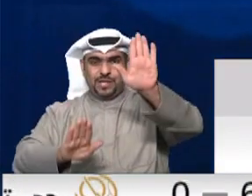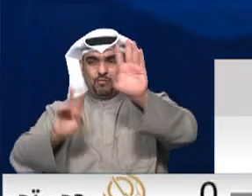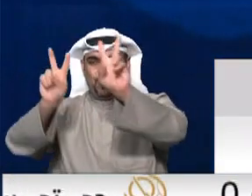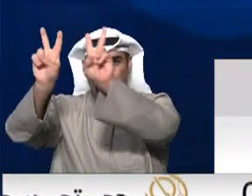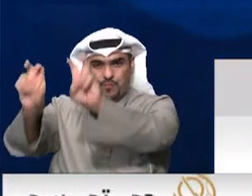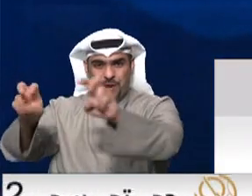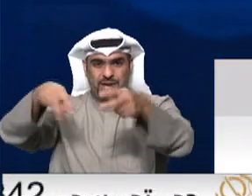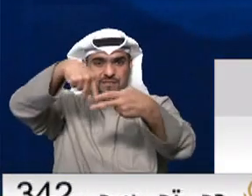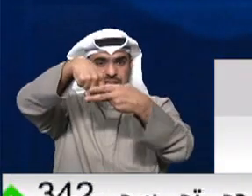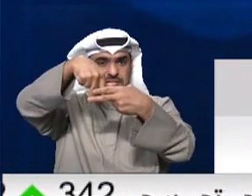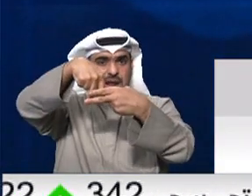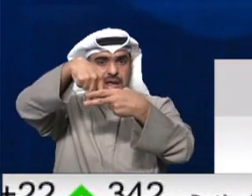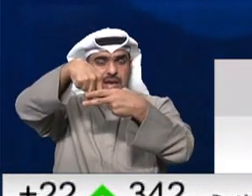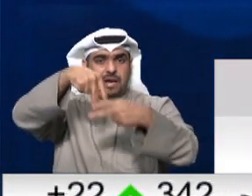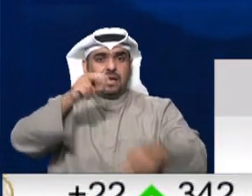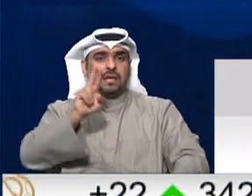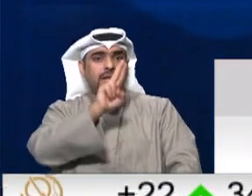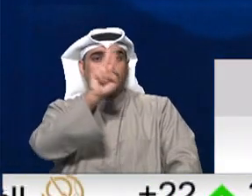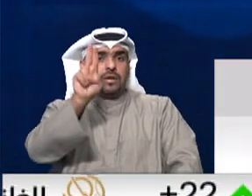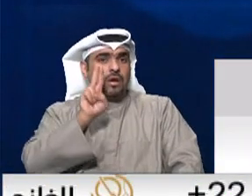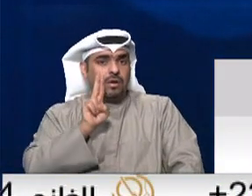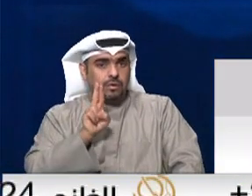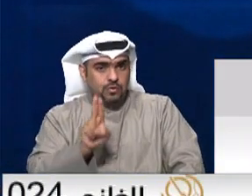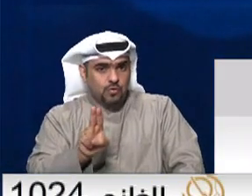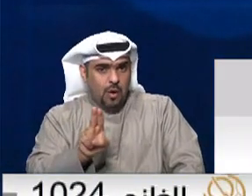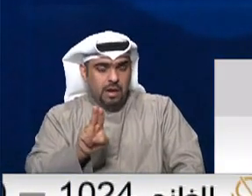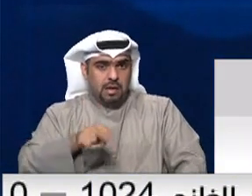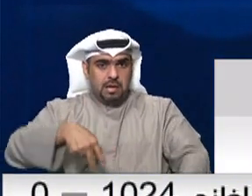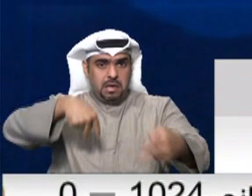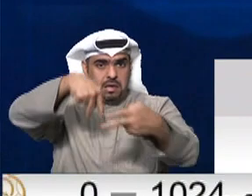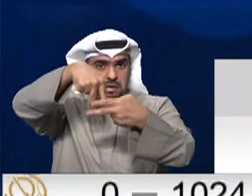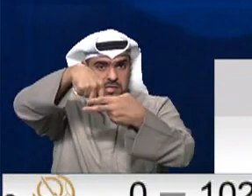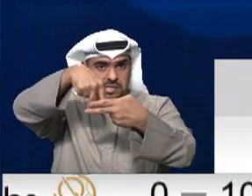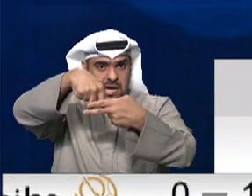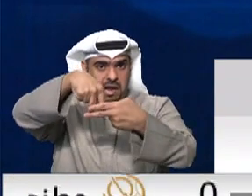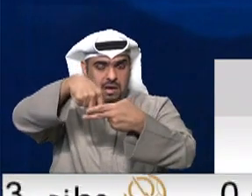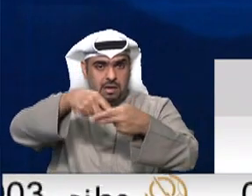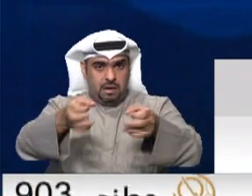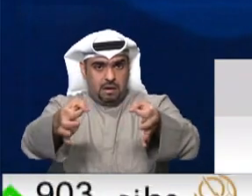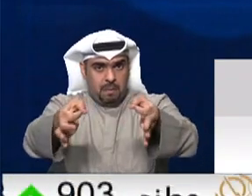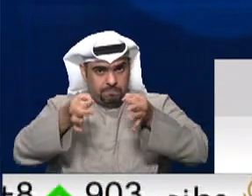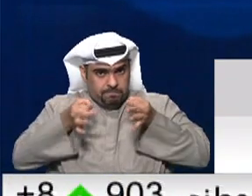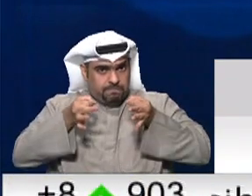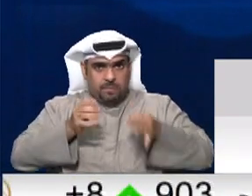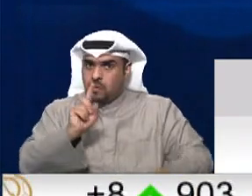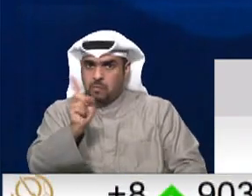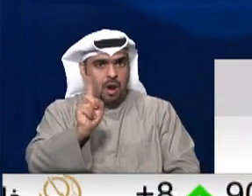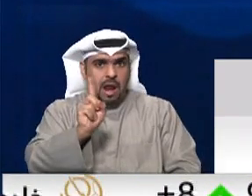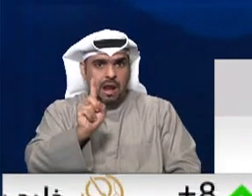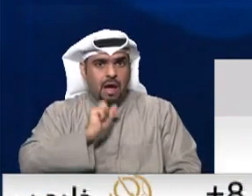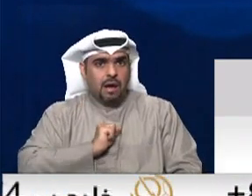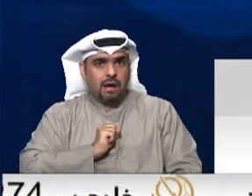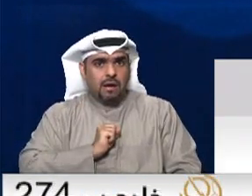برأي المراقبين من حولك، هل ممكن أن نحيي ويحيى هذا القرار الأمل؟